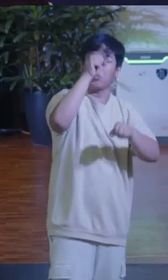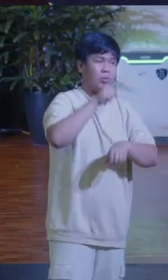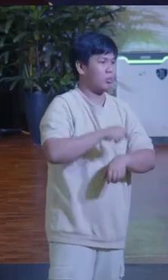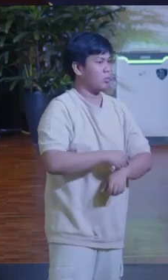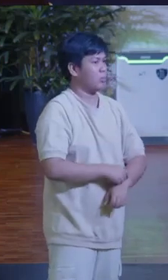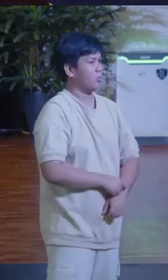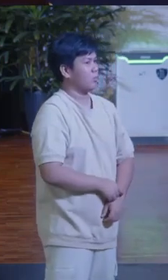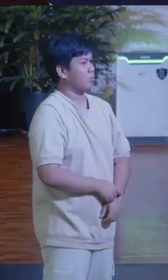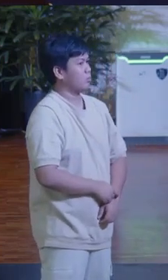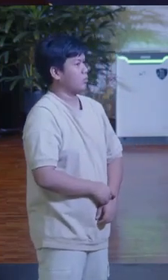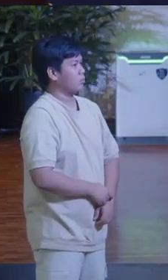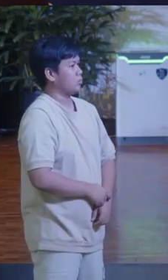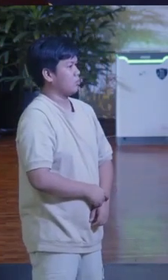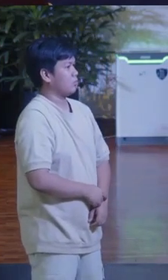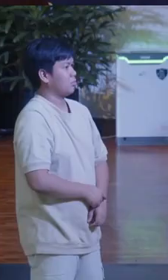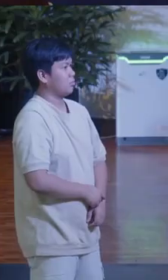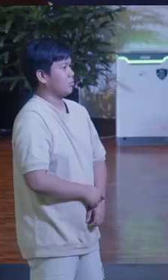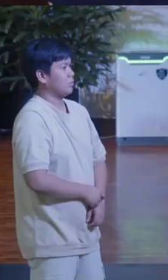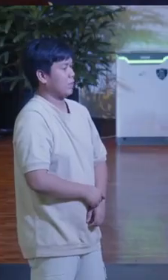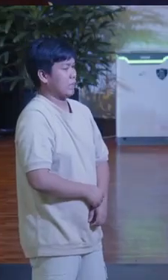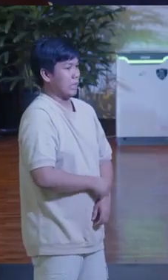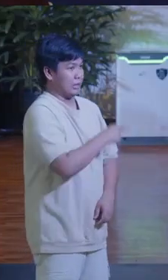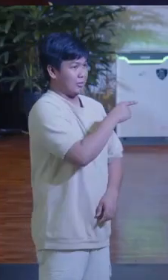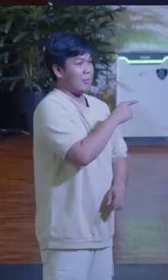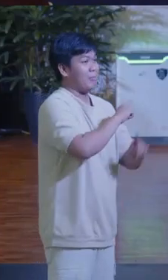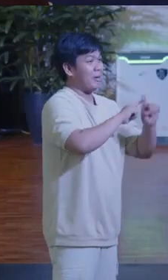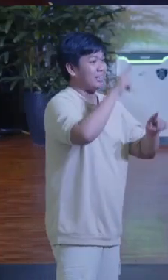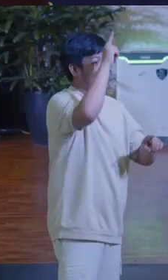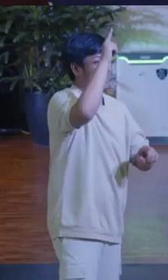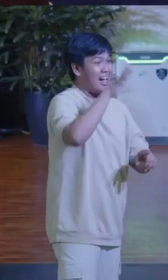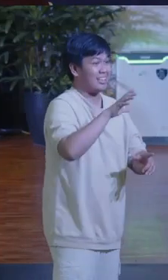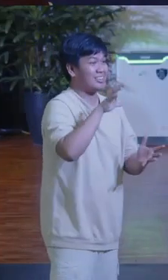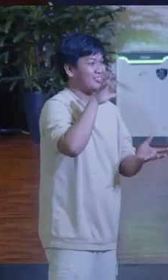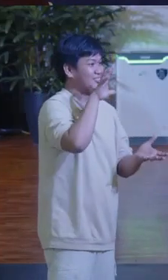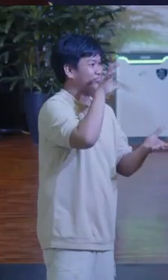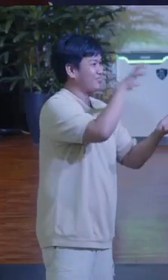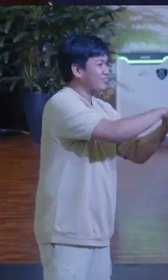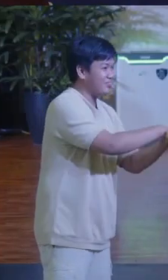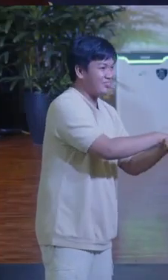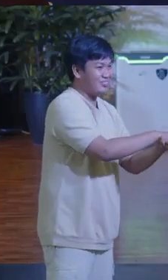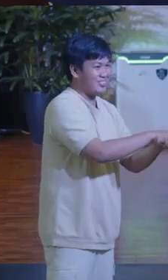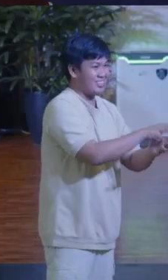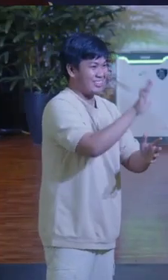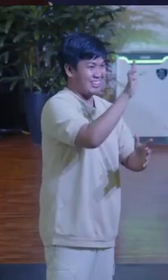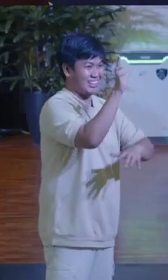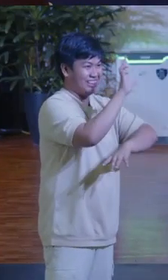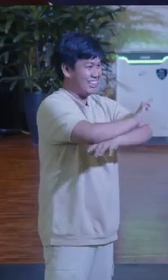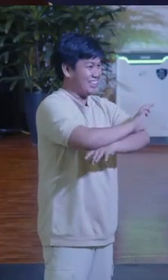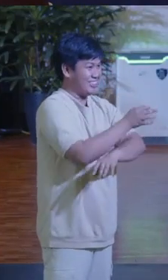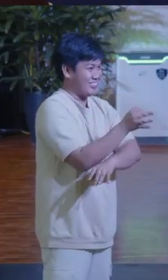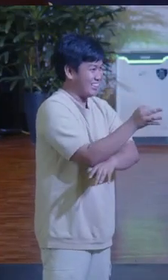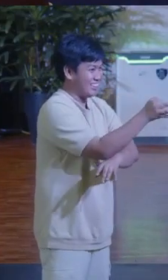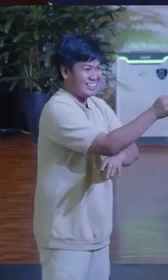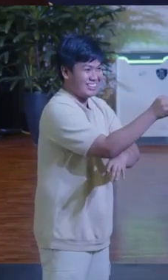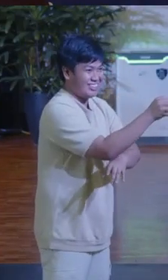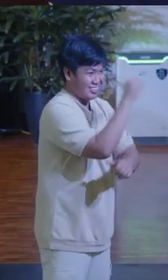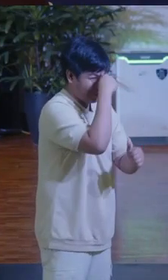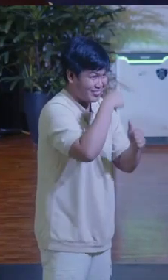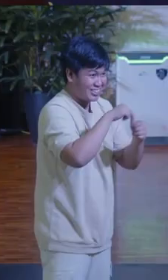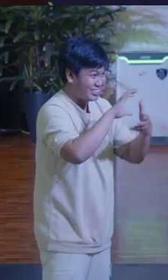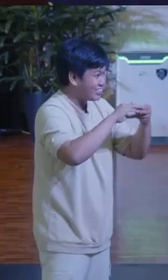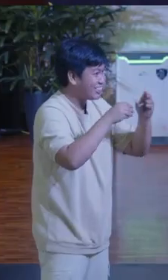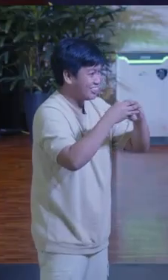Mga kapatid, winasak na ng Panginoon yung ganong klaseng diwa. Sa